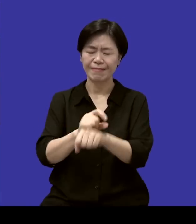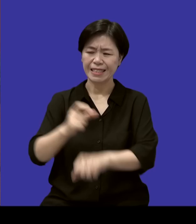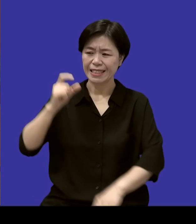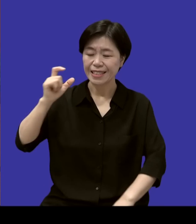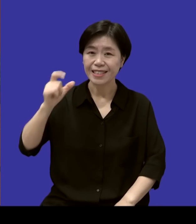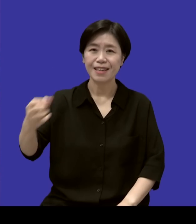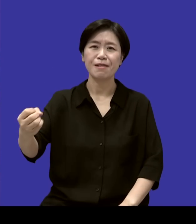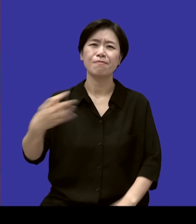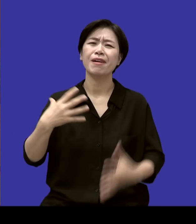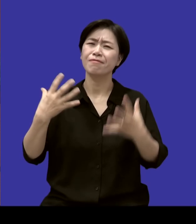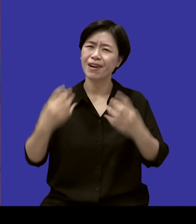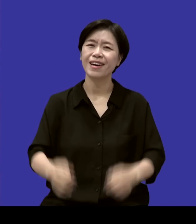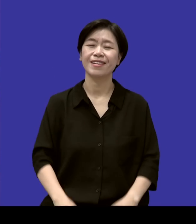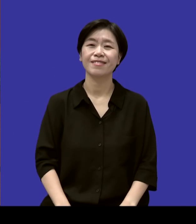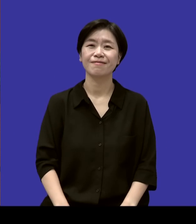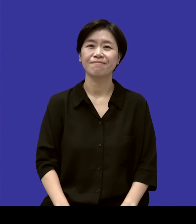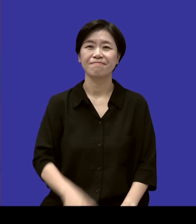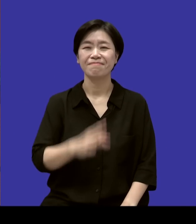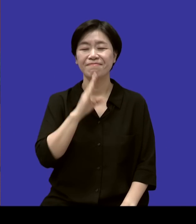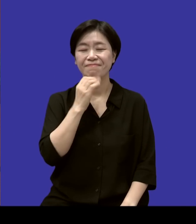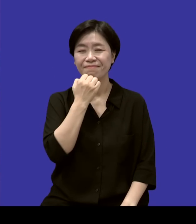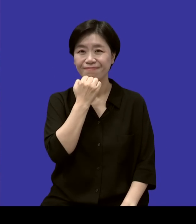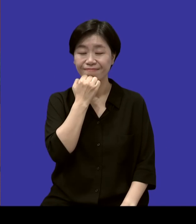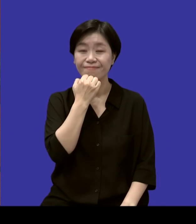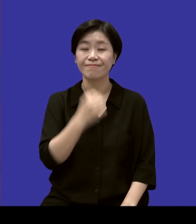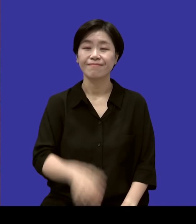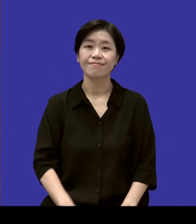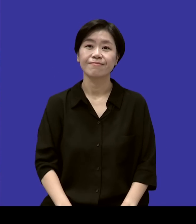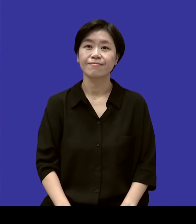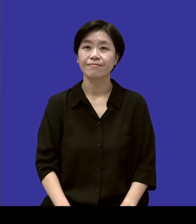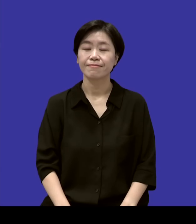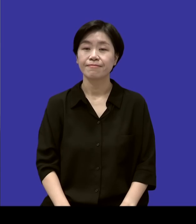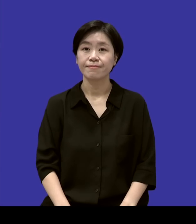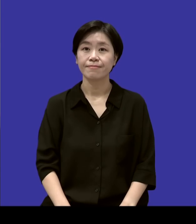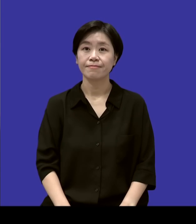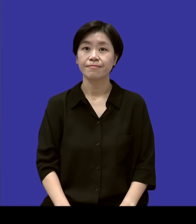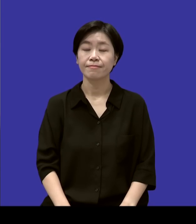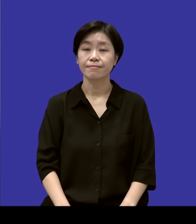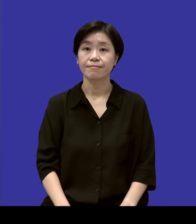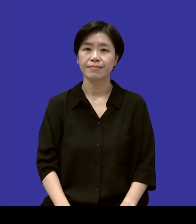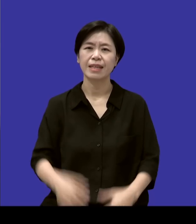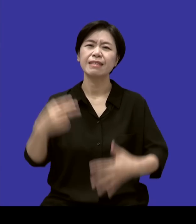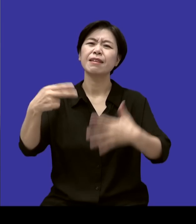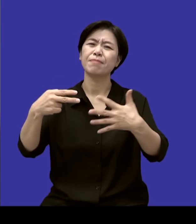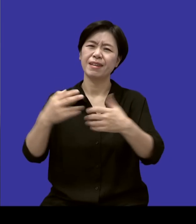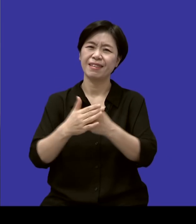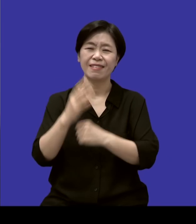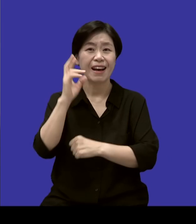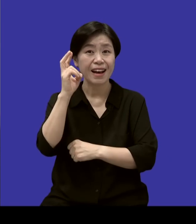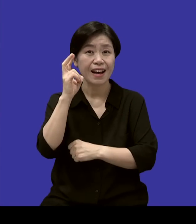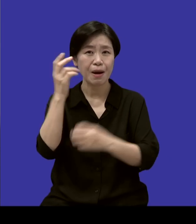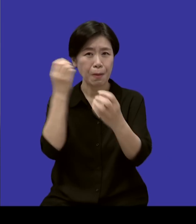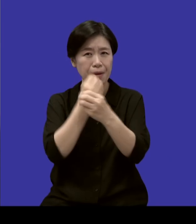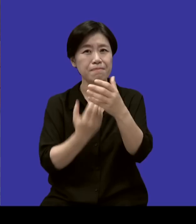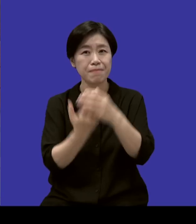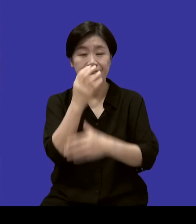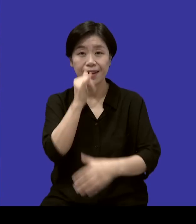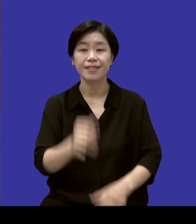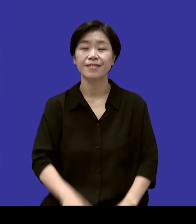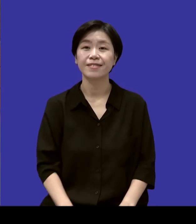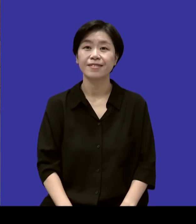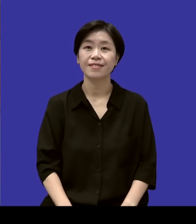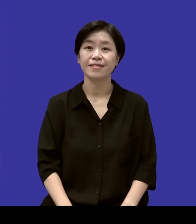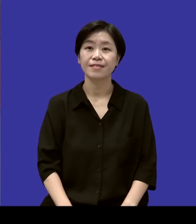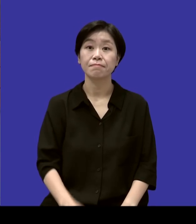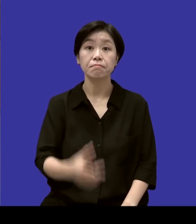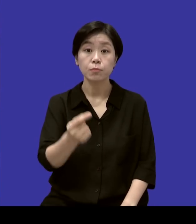센 여자가 그건 좀 그러네요. 그런 얘기를 많이 들어요. 네네. 아무래도 드라마 영향 때문에 그죠. 그렇죠. 예. 근데 사실은 제가